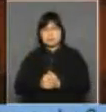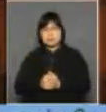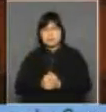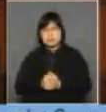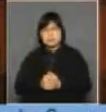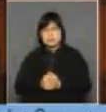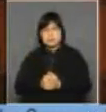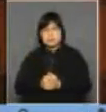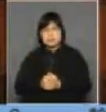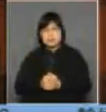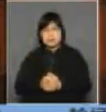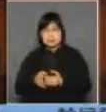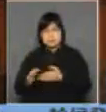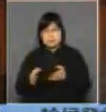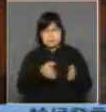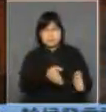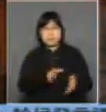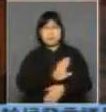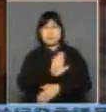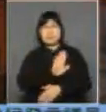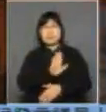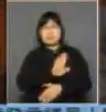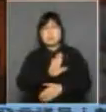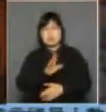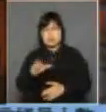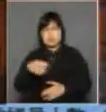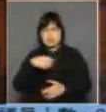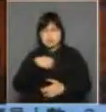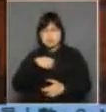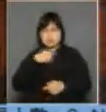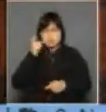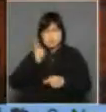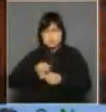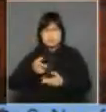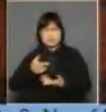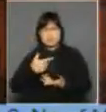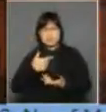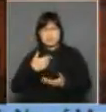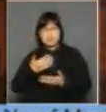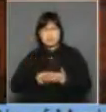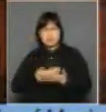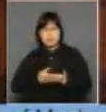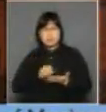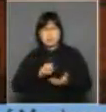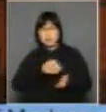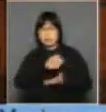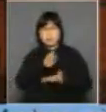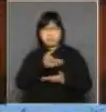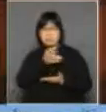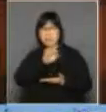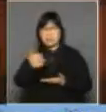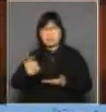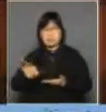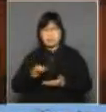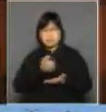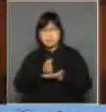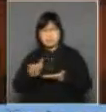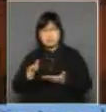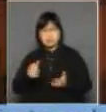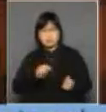我唔系针对任何人，即系我觉得真系实在系冇晒规矩、冇晒方寸、冇晒秩序啫。